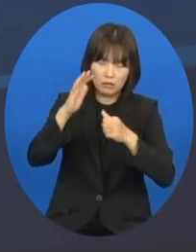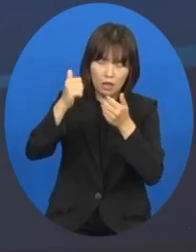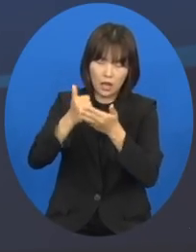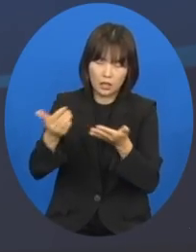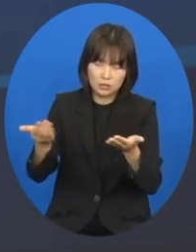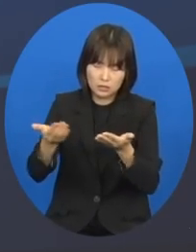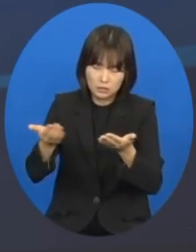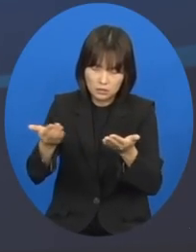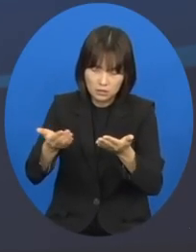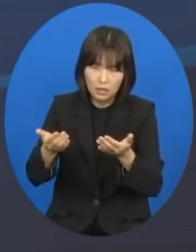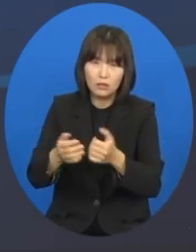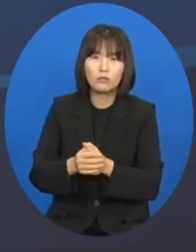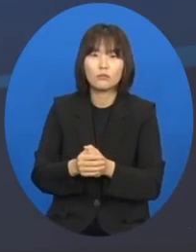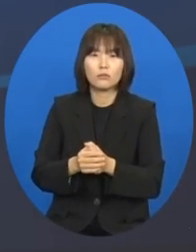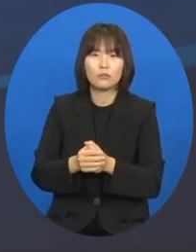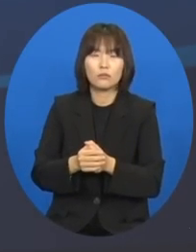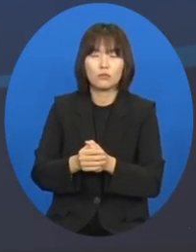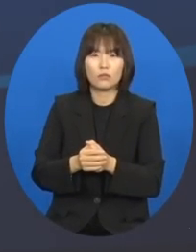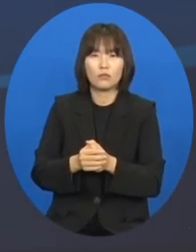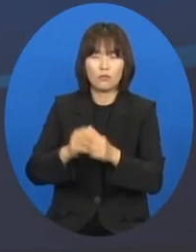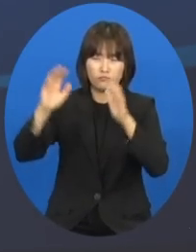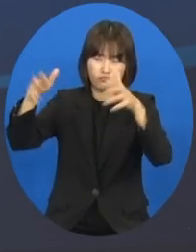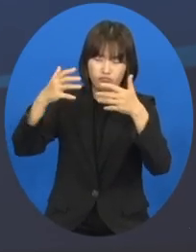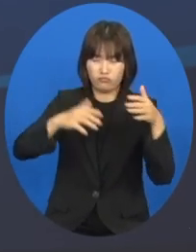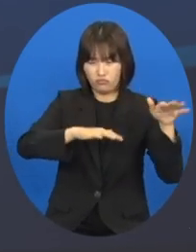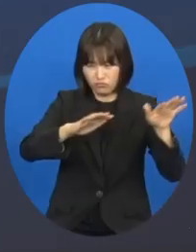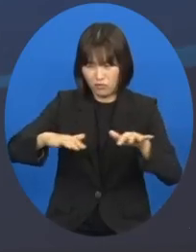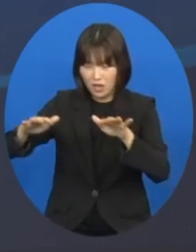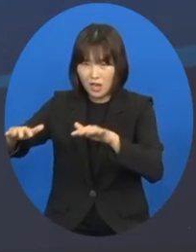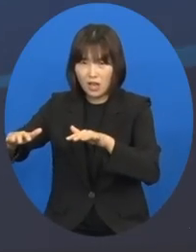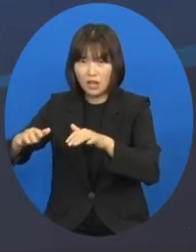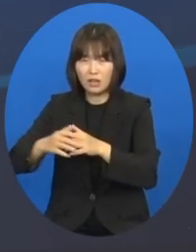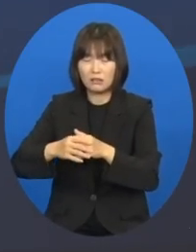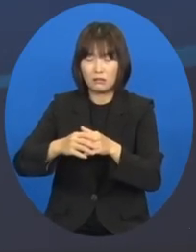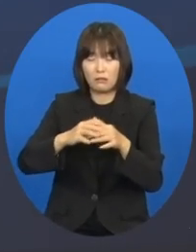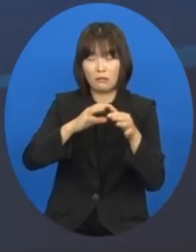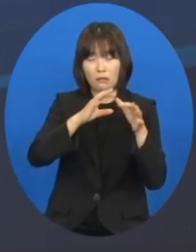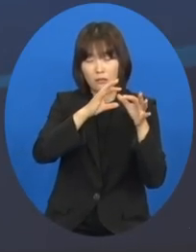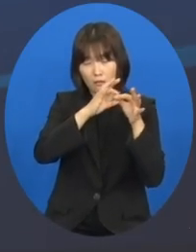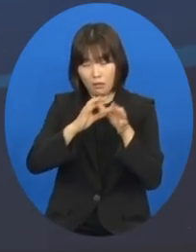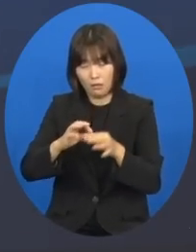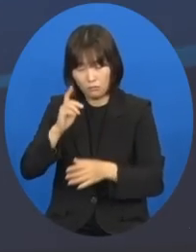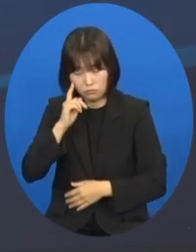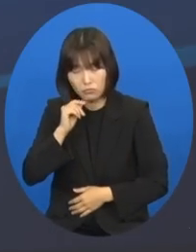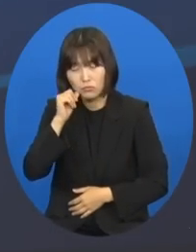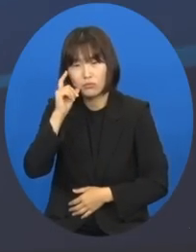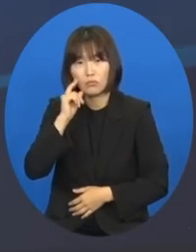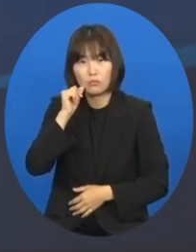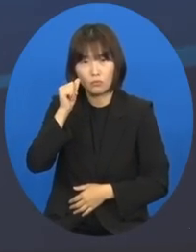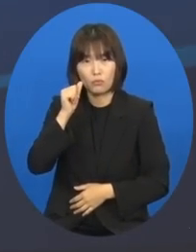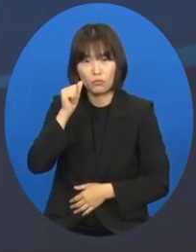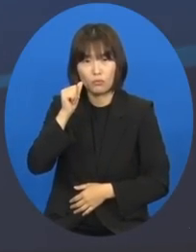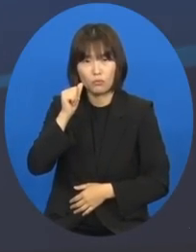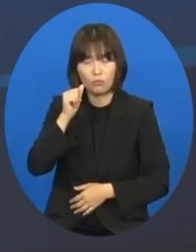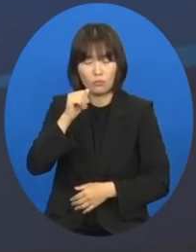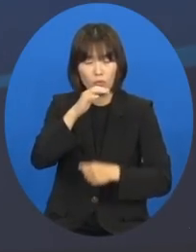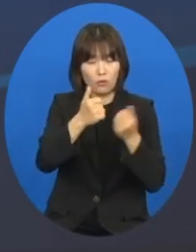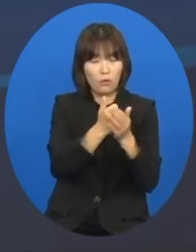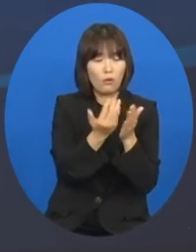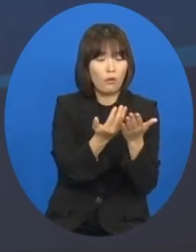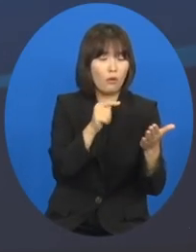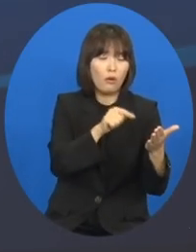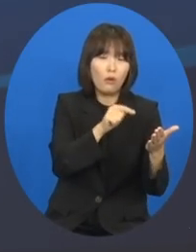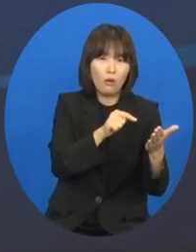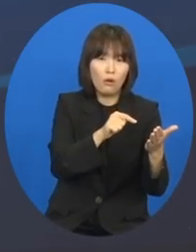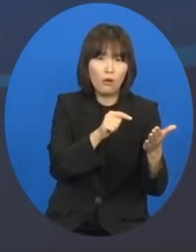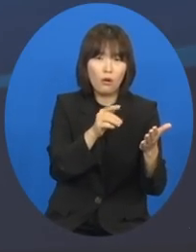깊이 곤히 잠이 깨어나지 않을 정도로 주무셨더라구요 그래서 봐라 예수님도 이렇게 열심히 사역하시는데 예수님이 일